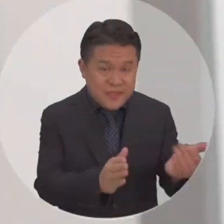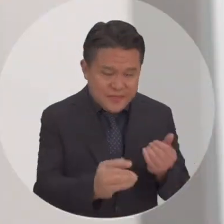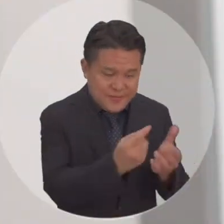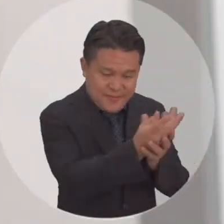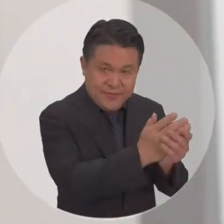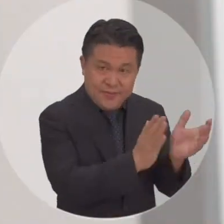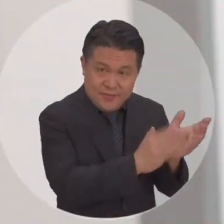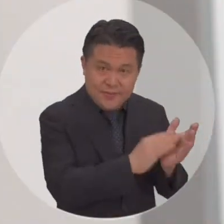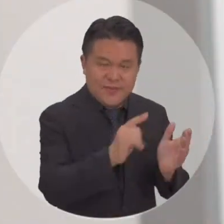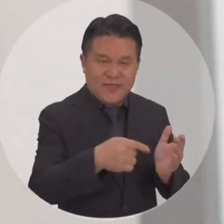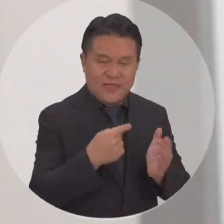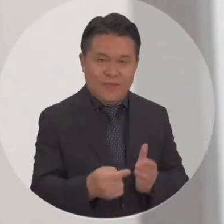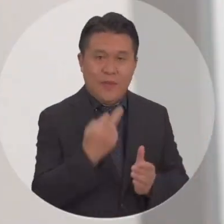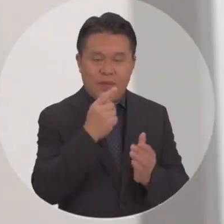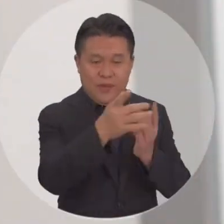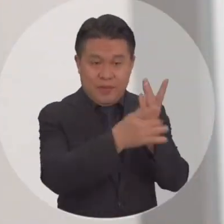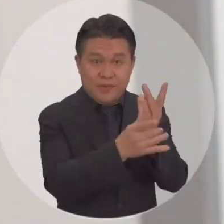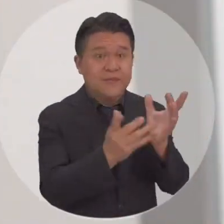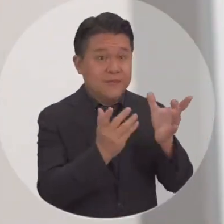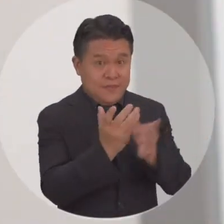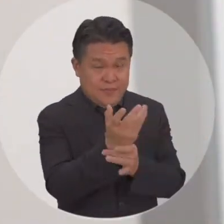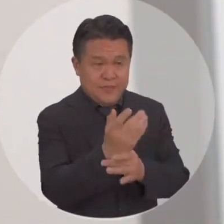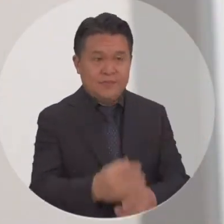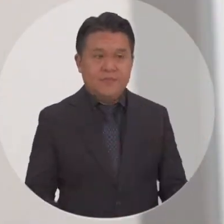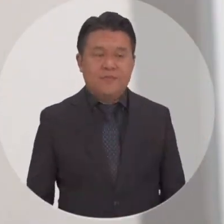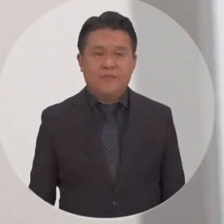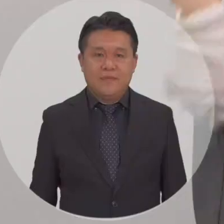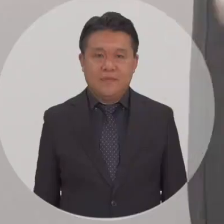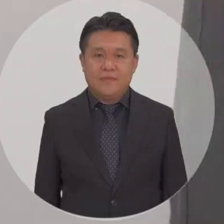전 손을 씻고 일회용 장갑을 손에 낍니다.